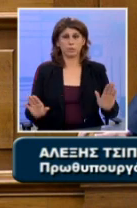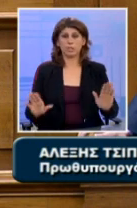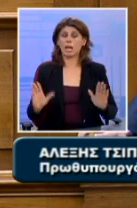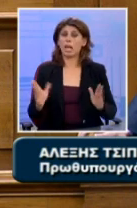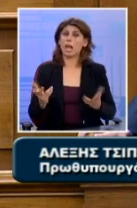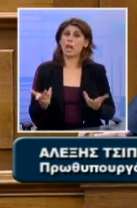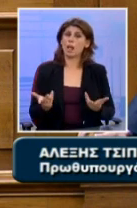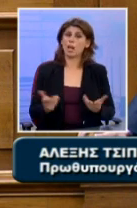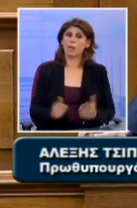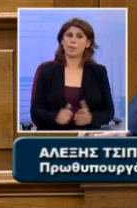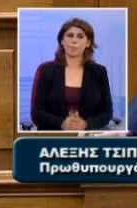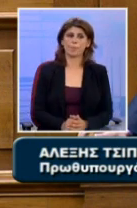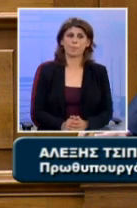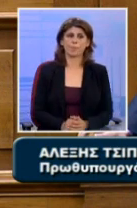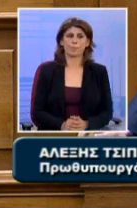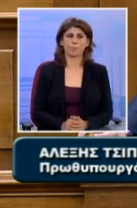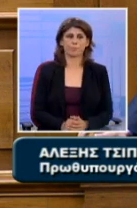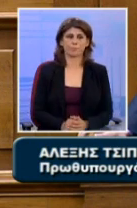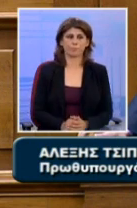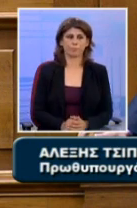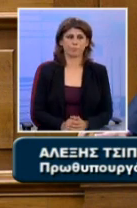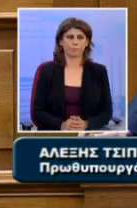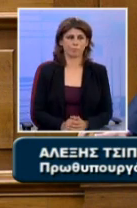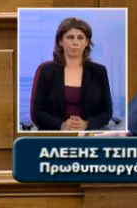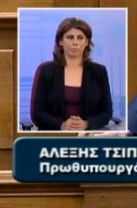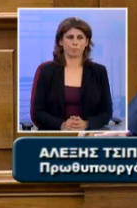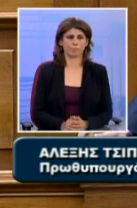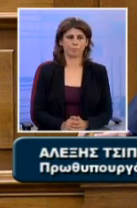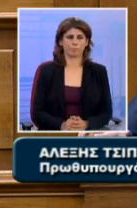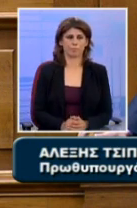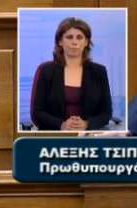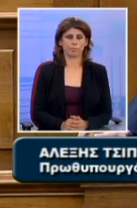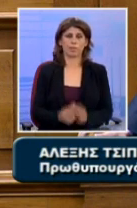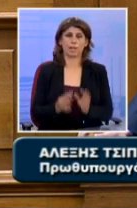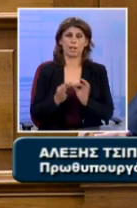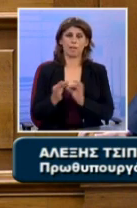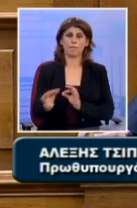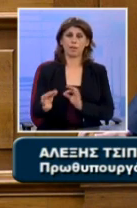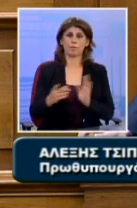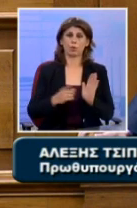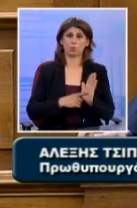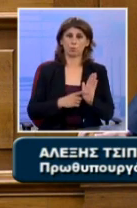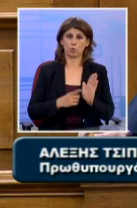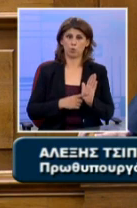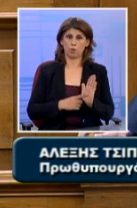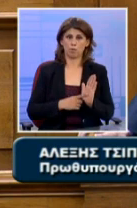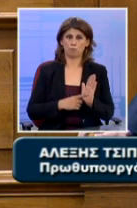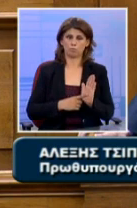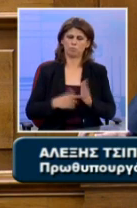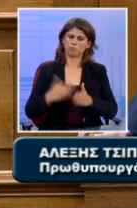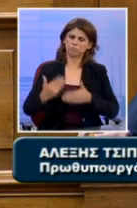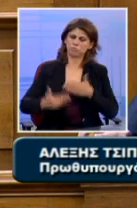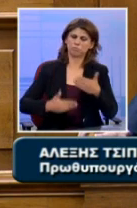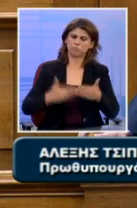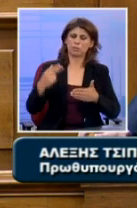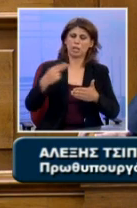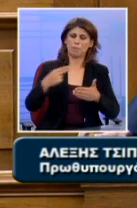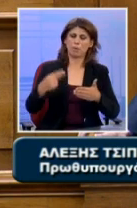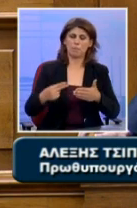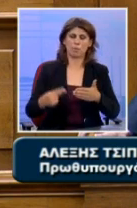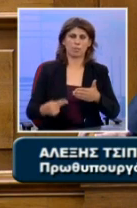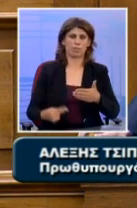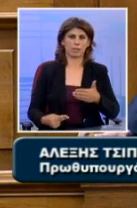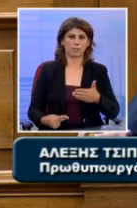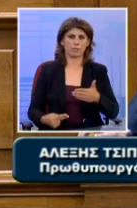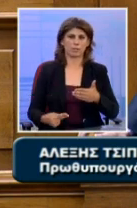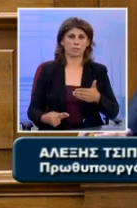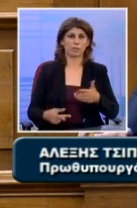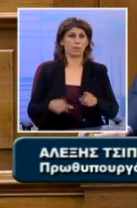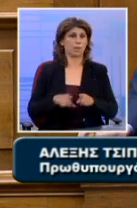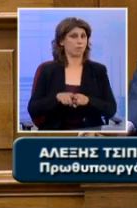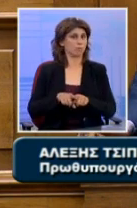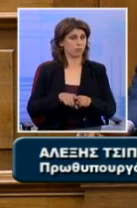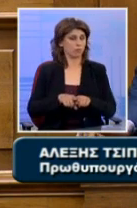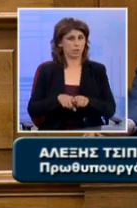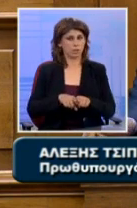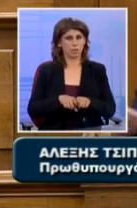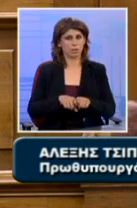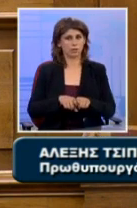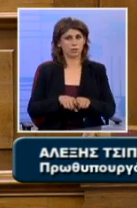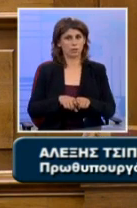αλλά και με την εφαρμογή του νόμου σε μια σειρά από υποθέσεις που